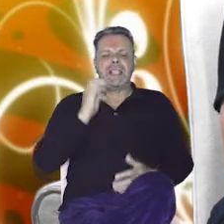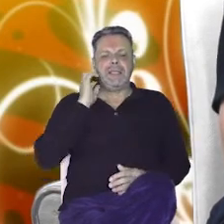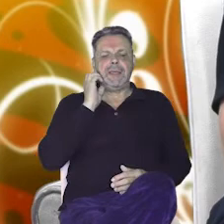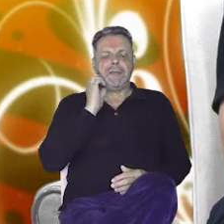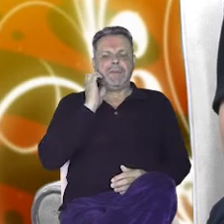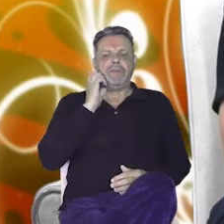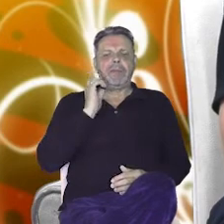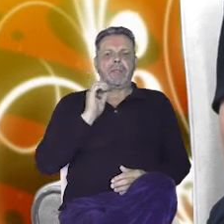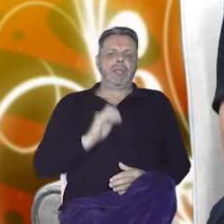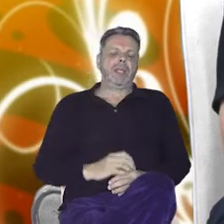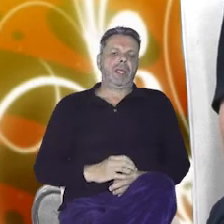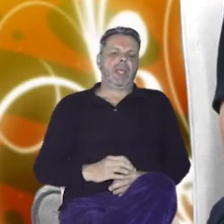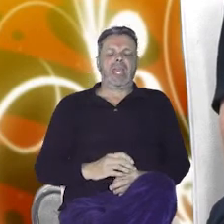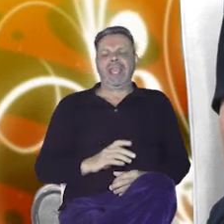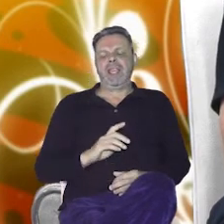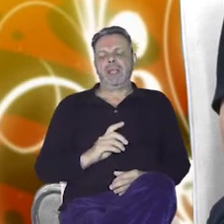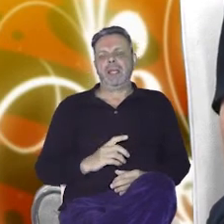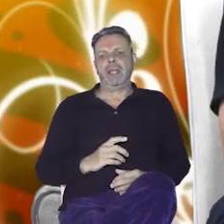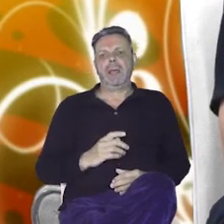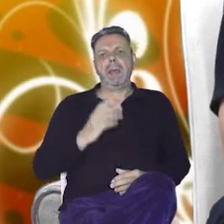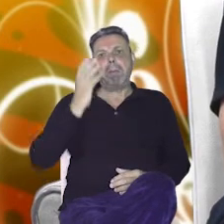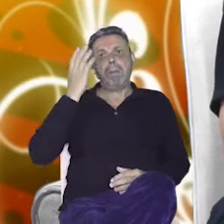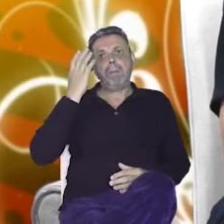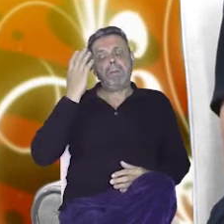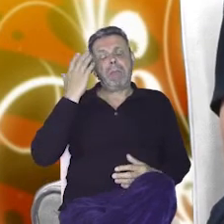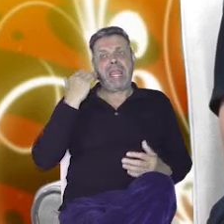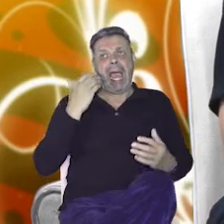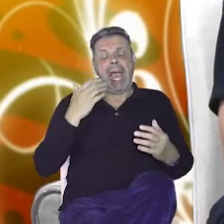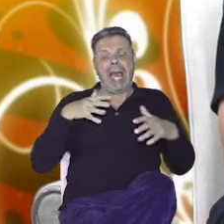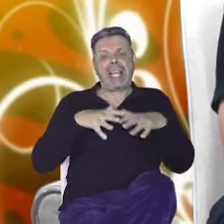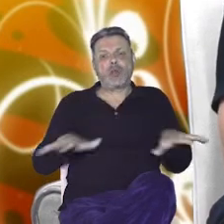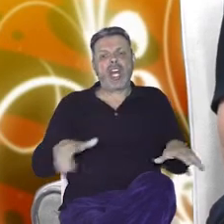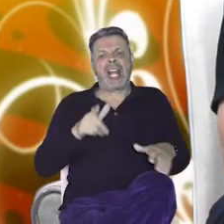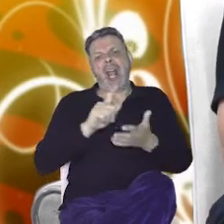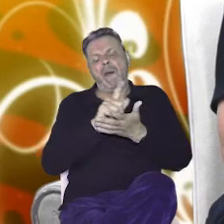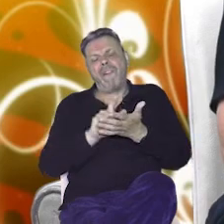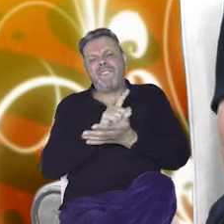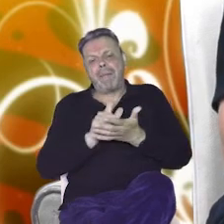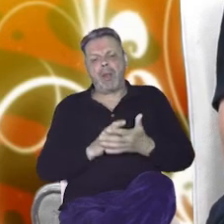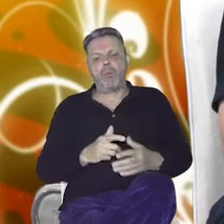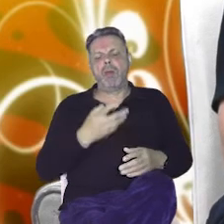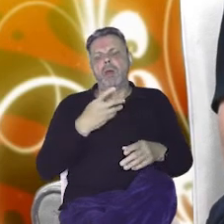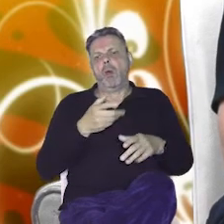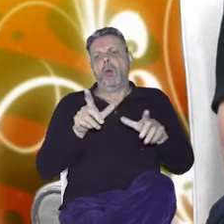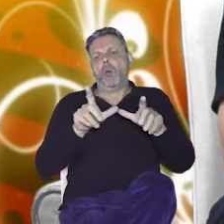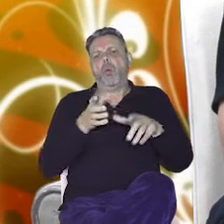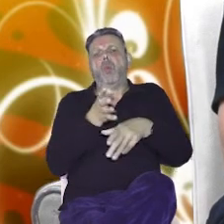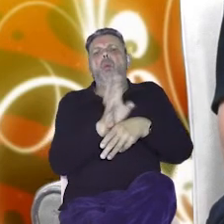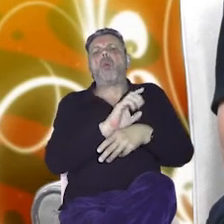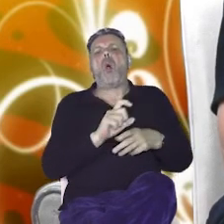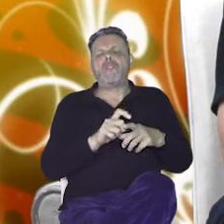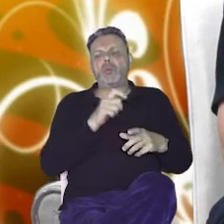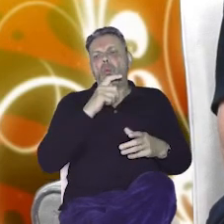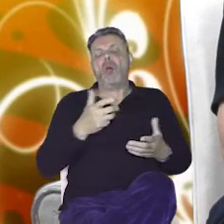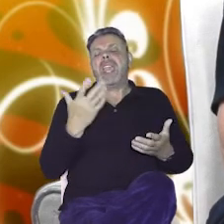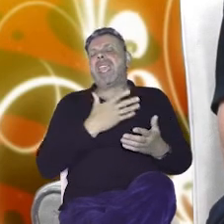njezinog stanja bila prilično šokirana i razočarana ovim periodom korone i periodom kad su